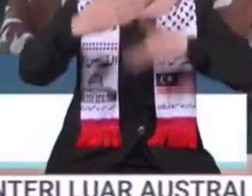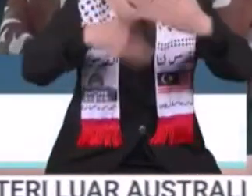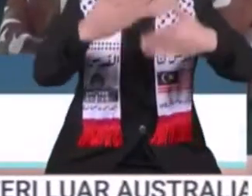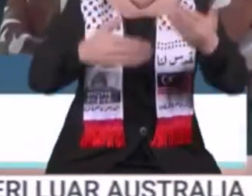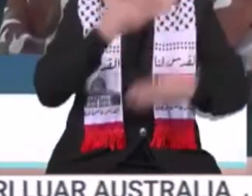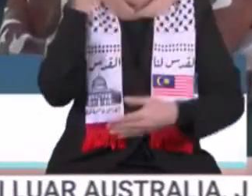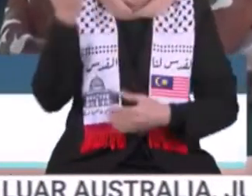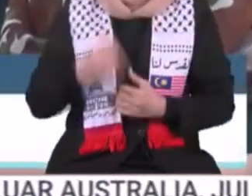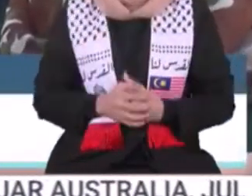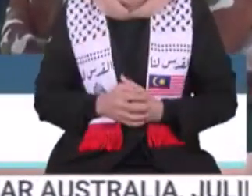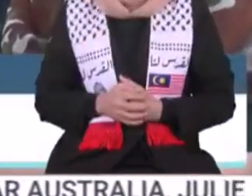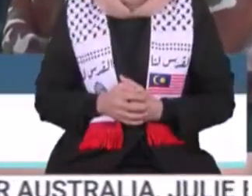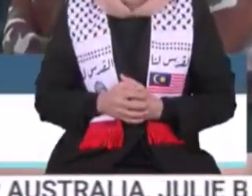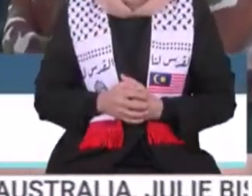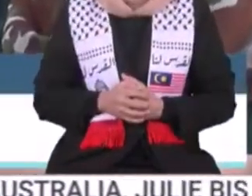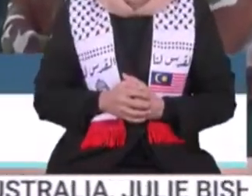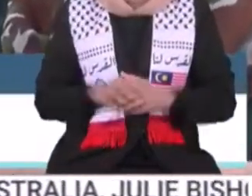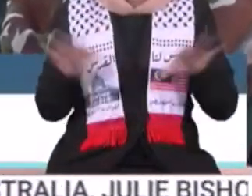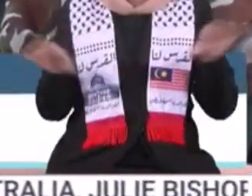selalu.